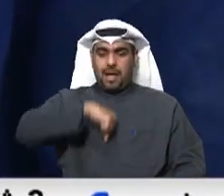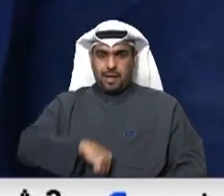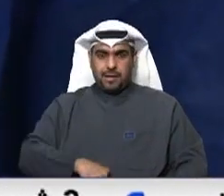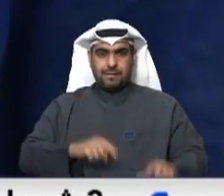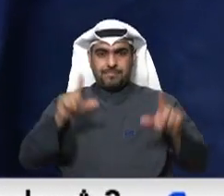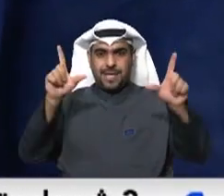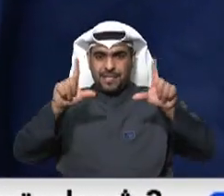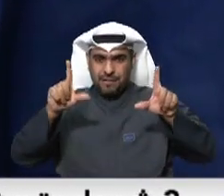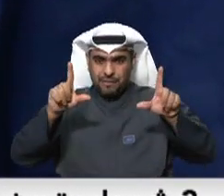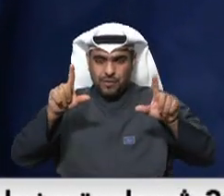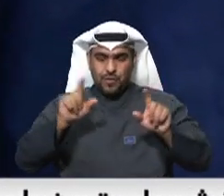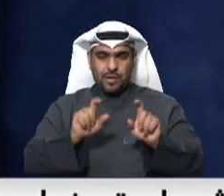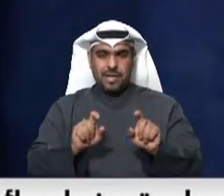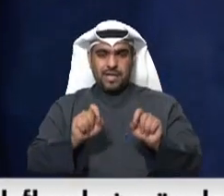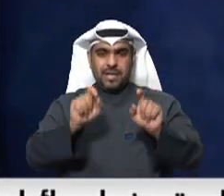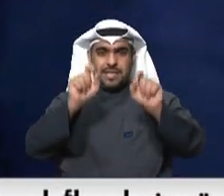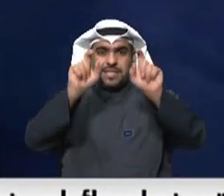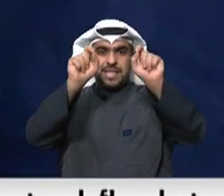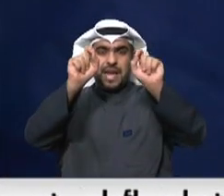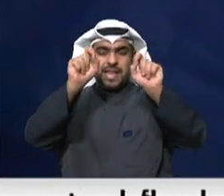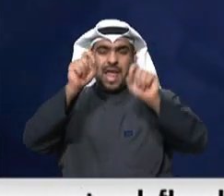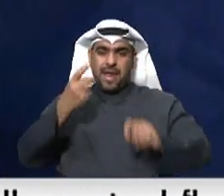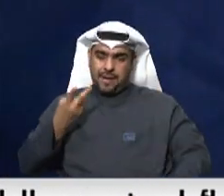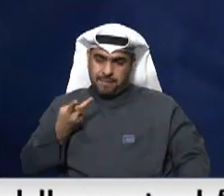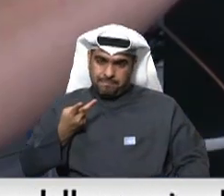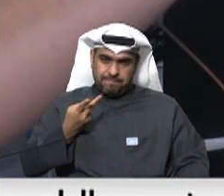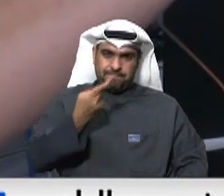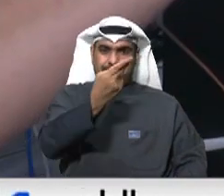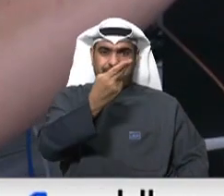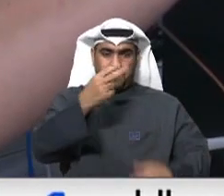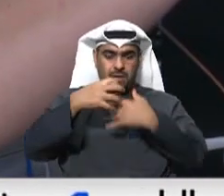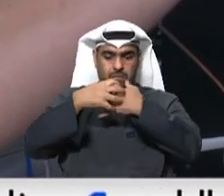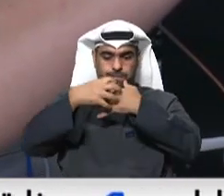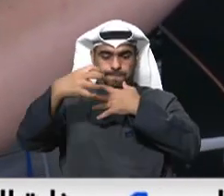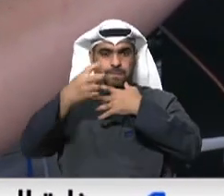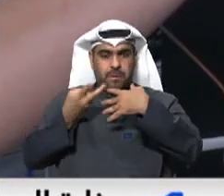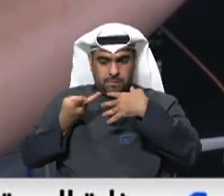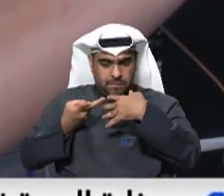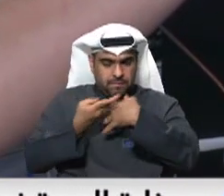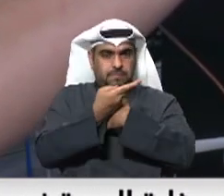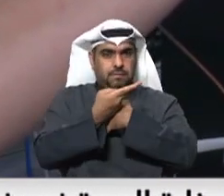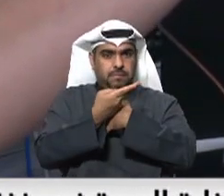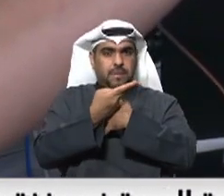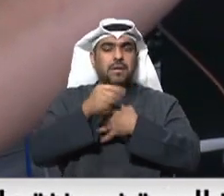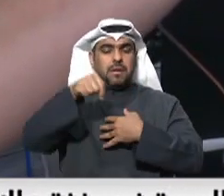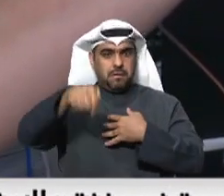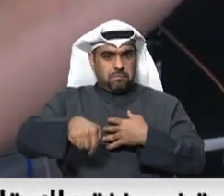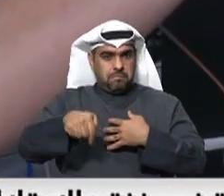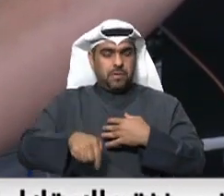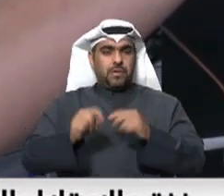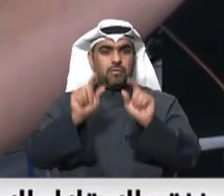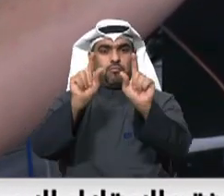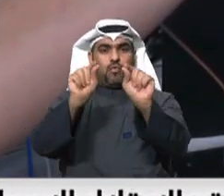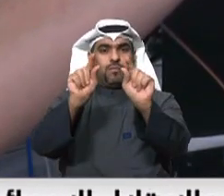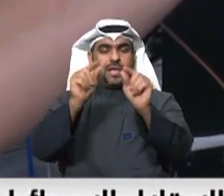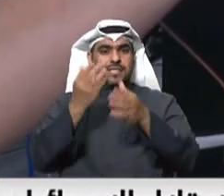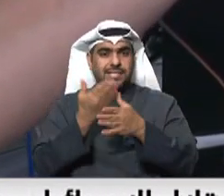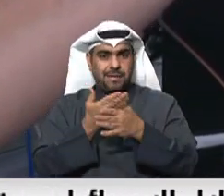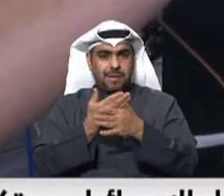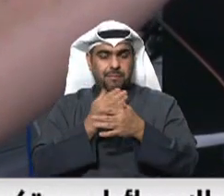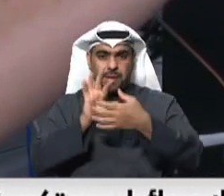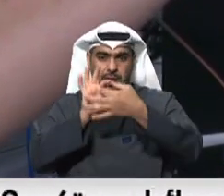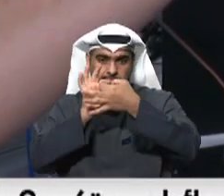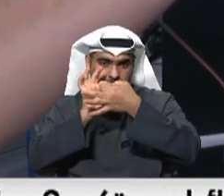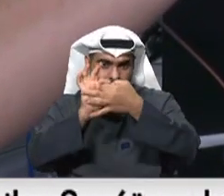للقولون انا اعتبر انه مثل هذه الزيارات وهذه ورشات العمل هذه تنمي التعاون بين